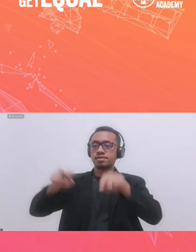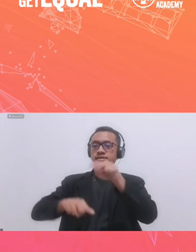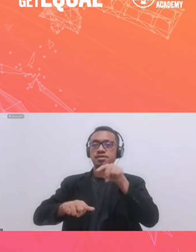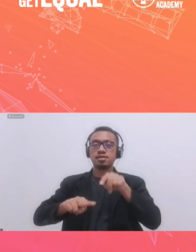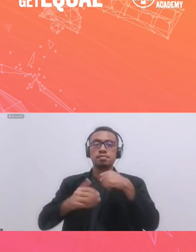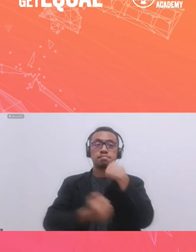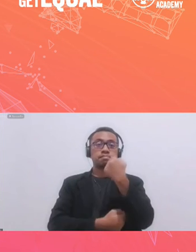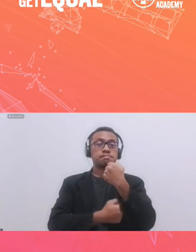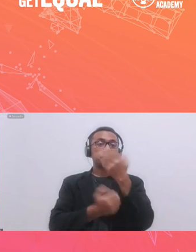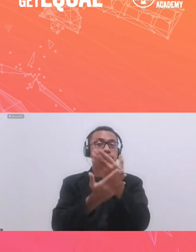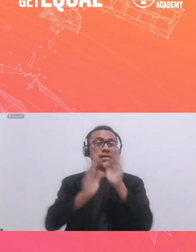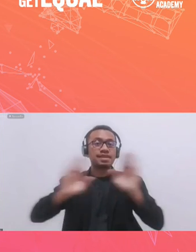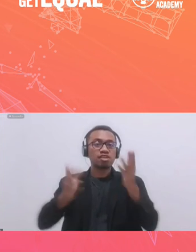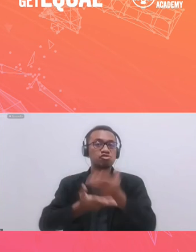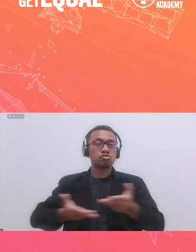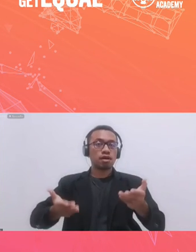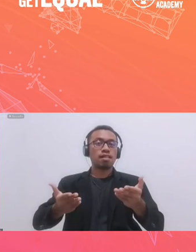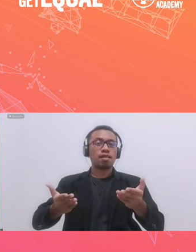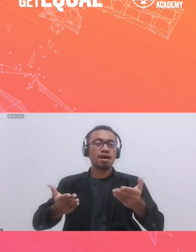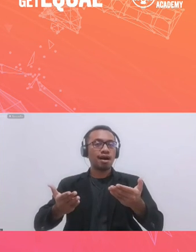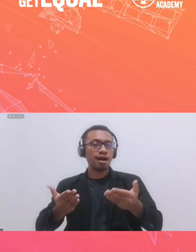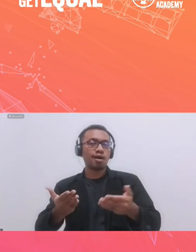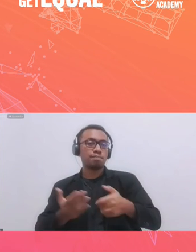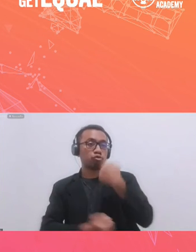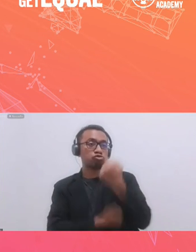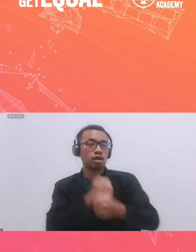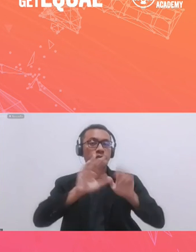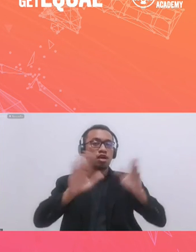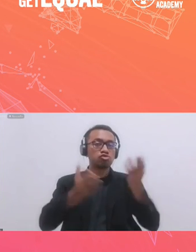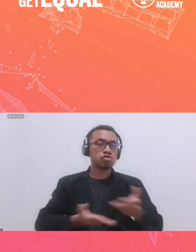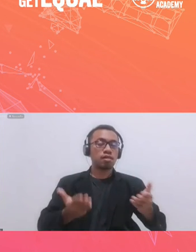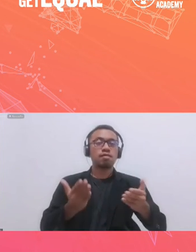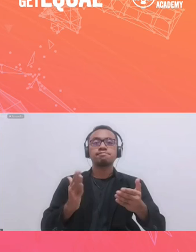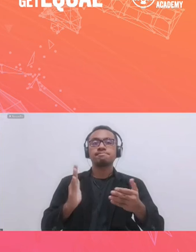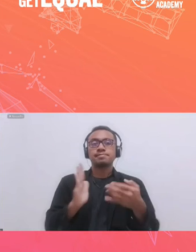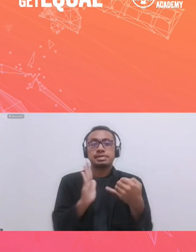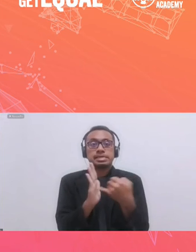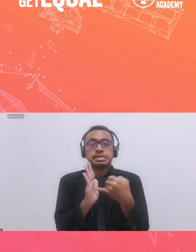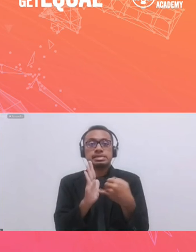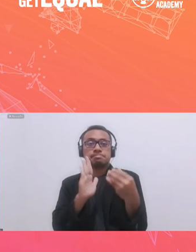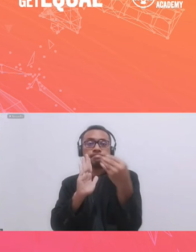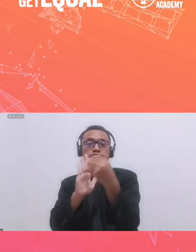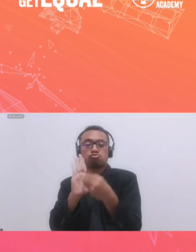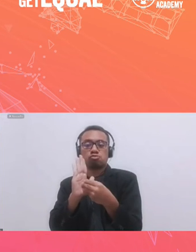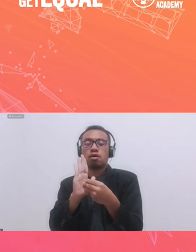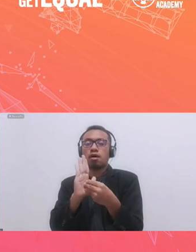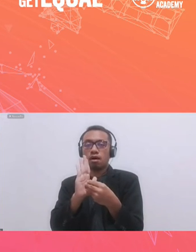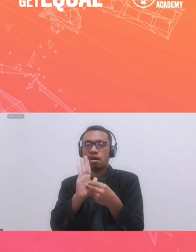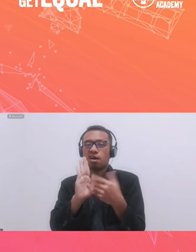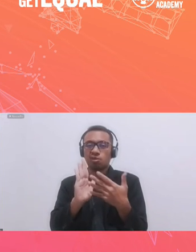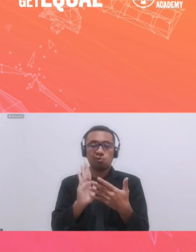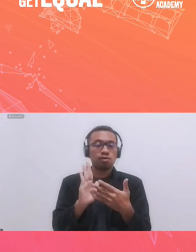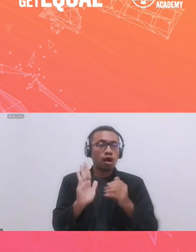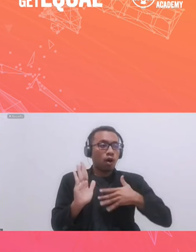media sosial itu supaya tidak melanggar atau tidak memuat konten-konten yang bisa membangkitkan